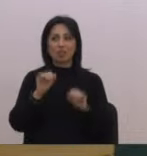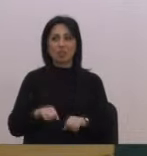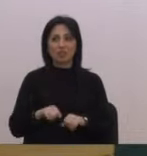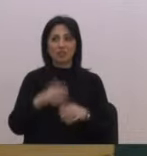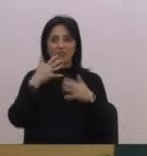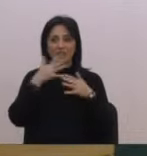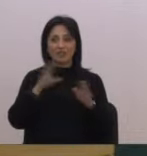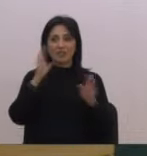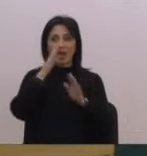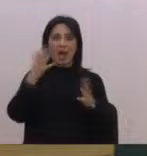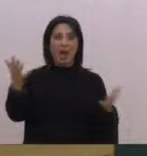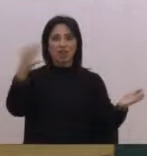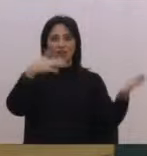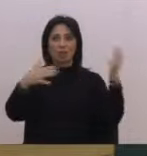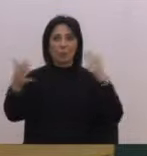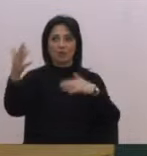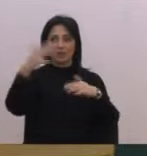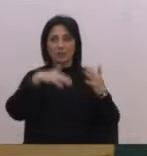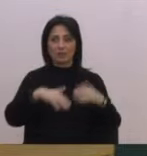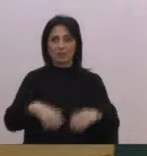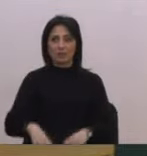ზღვის ჰაერი შემოვიდეს.